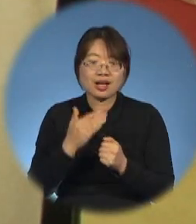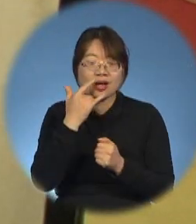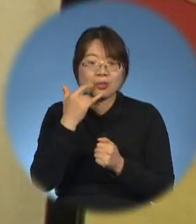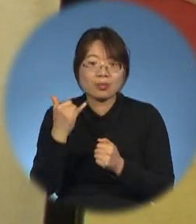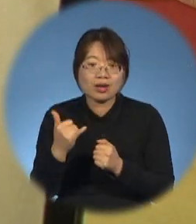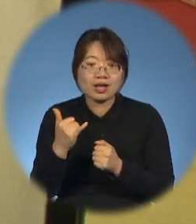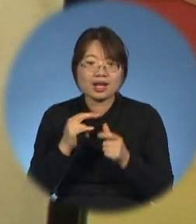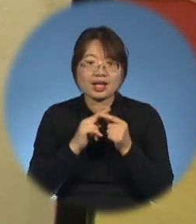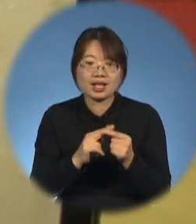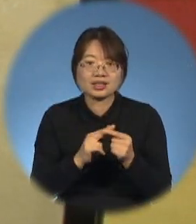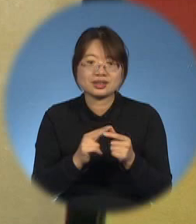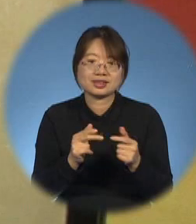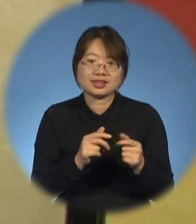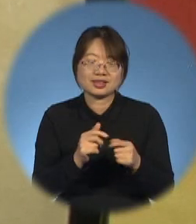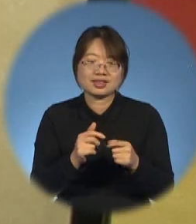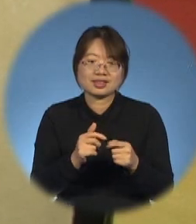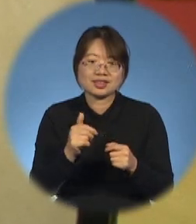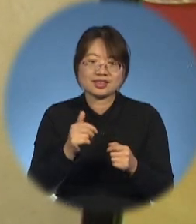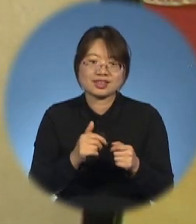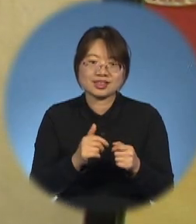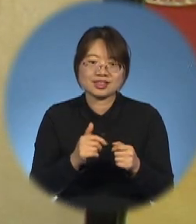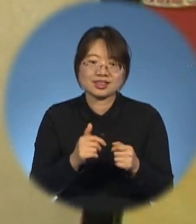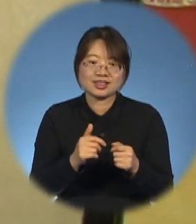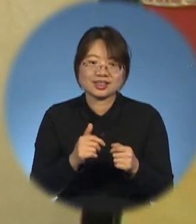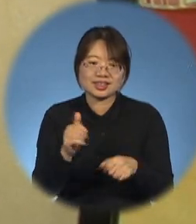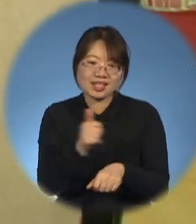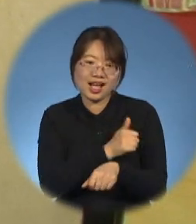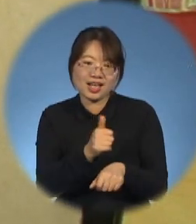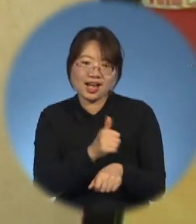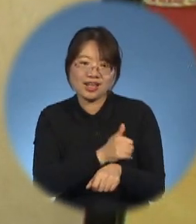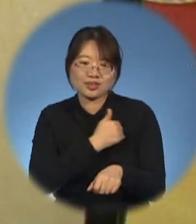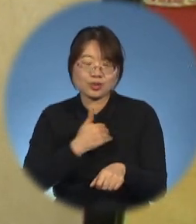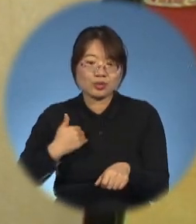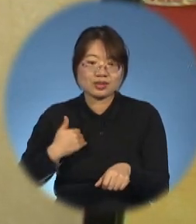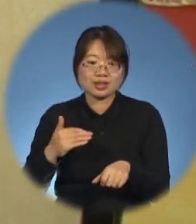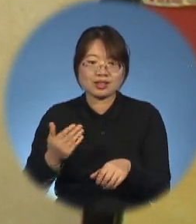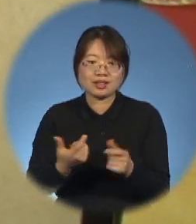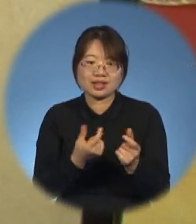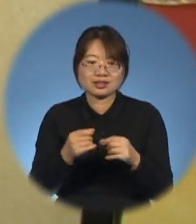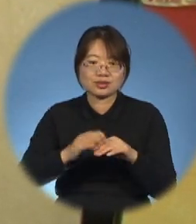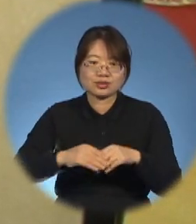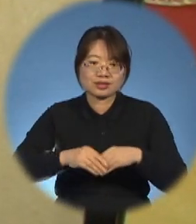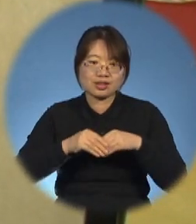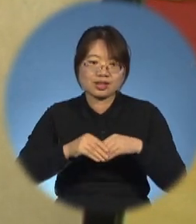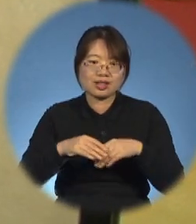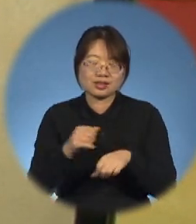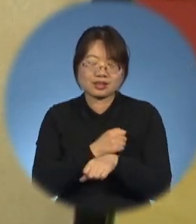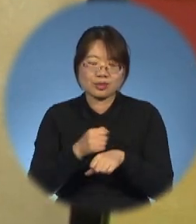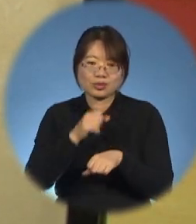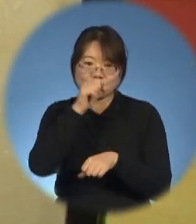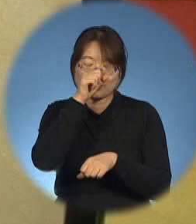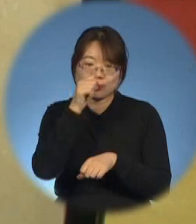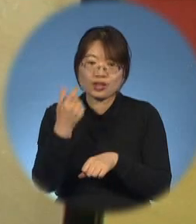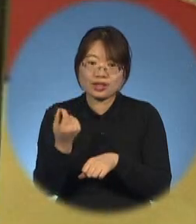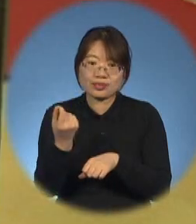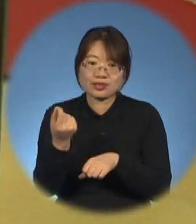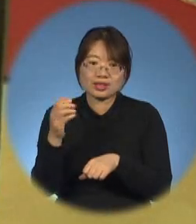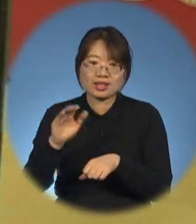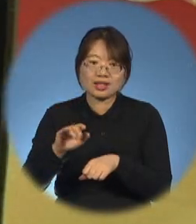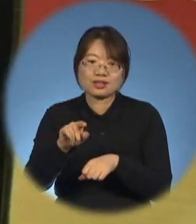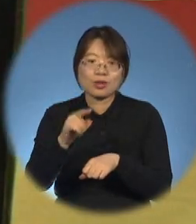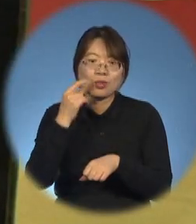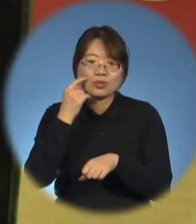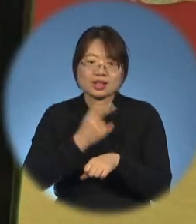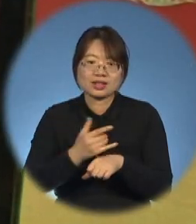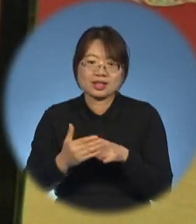아버지 러 같이 다니시면서 좀 좀 의롭게 좀 같이 손잡고 다니시면 더 좋을 텐데 그걸